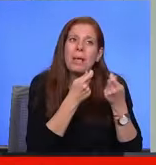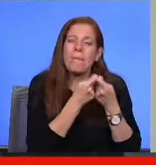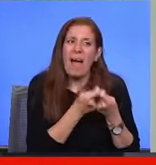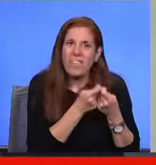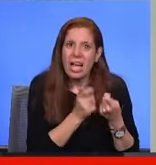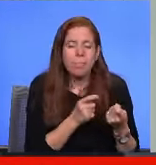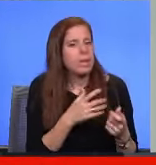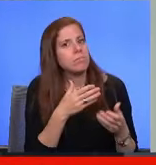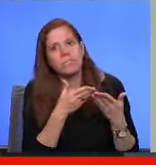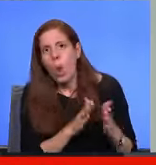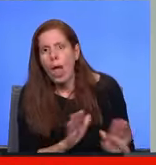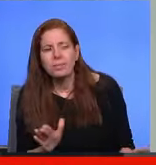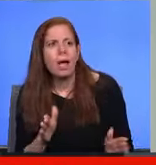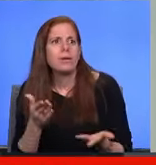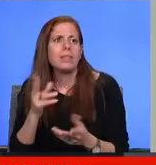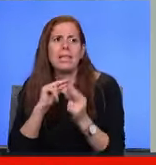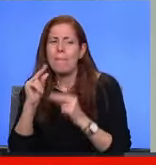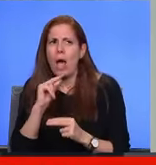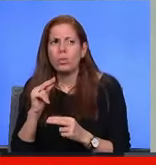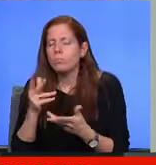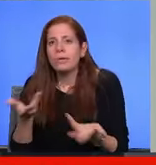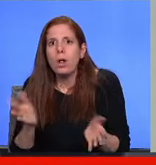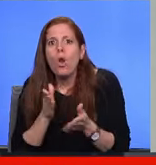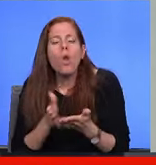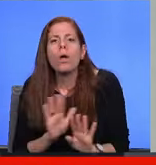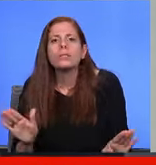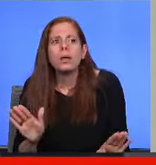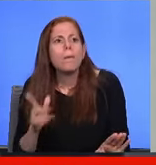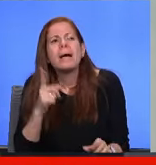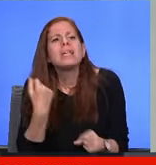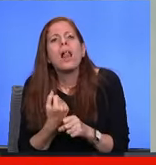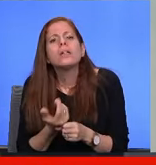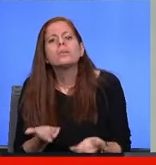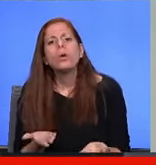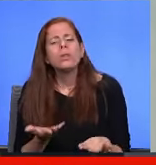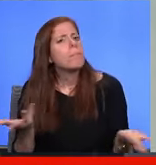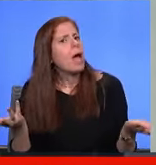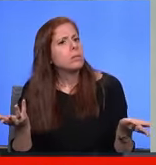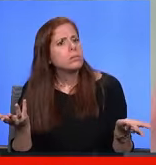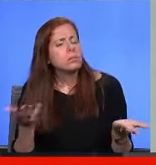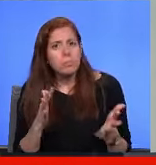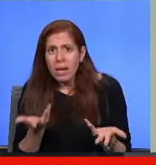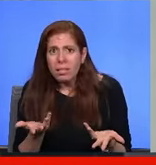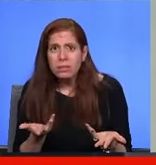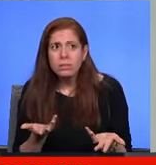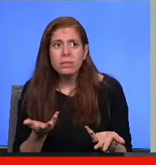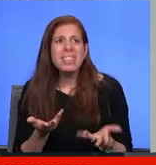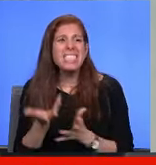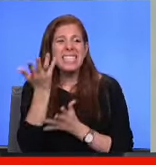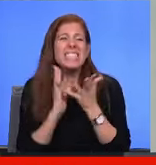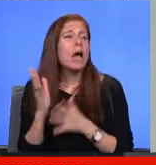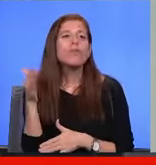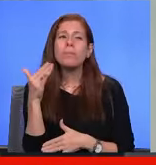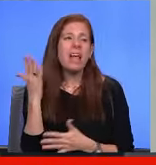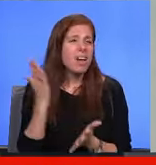הלך. דיברנו בזה, לא הלך. מה צריך לעשות עוד? מה? מה? שרפנו את המדינה כבר, הרדנו את המדינה, אבל כלום לא